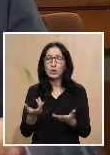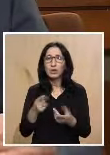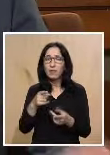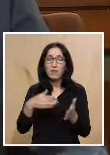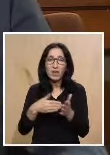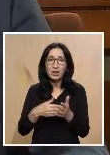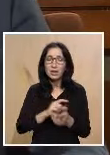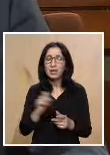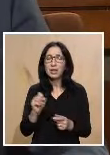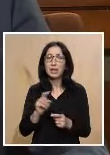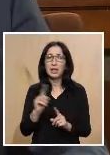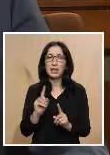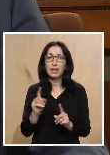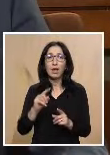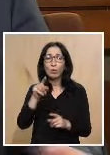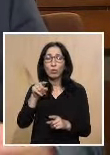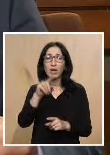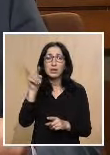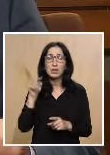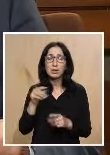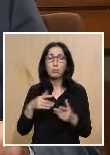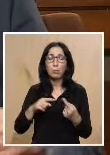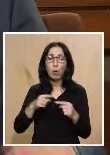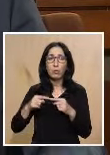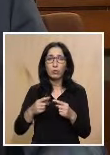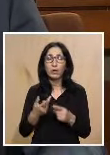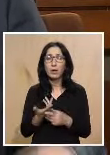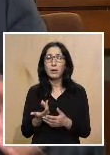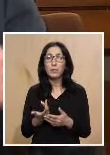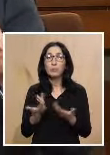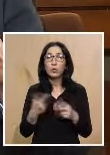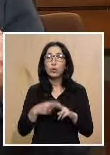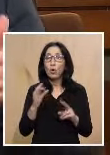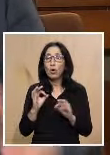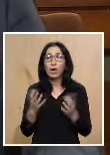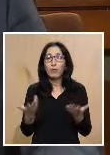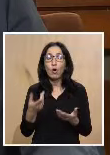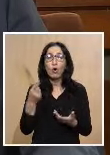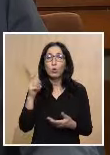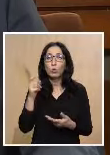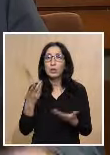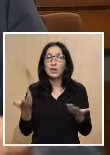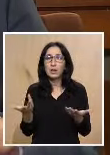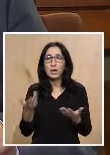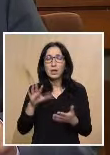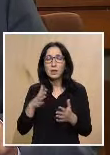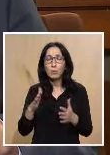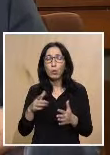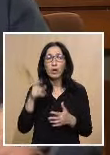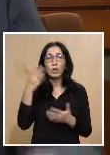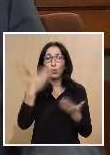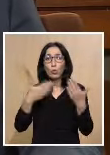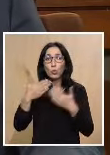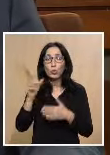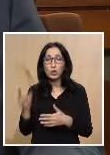спорове, при които има изключително много различни гледни точки. Но какво всъщност е глутенът според